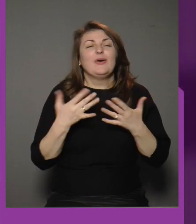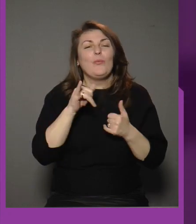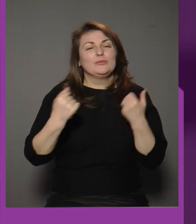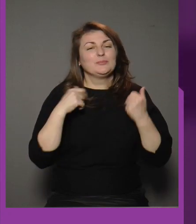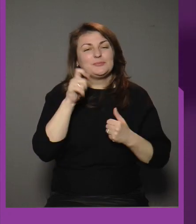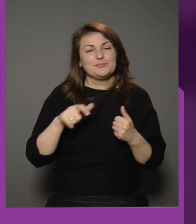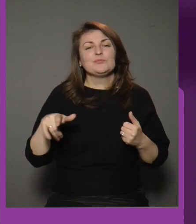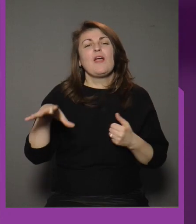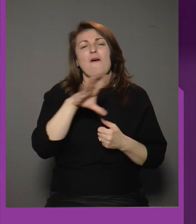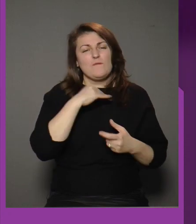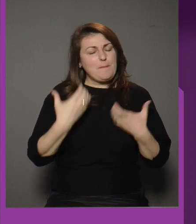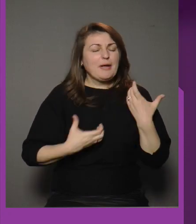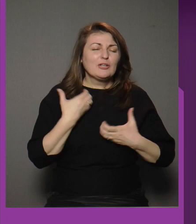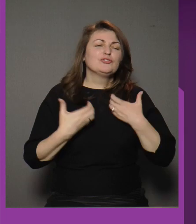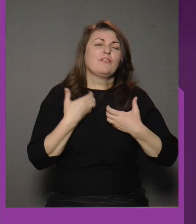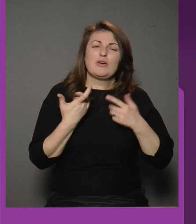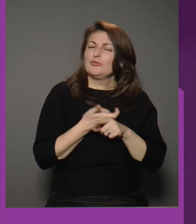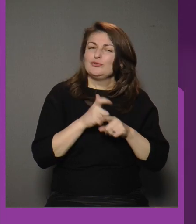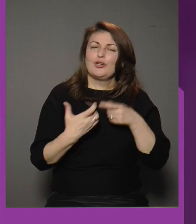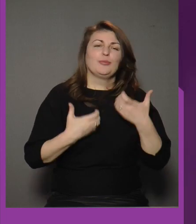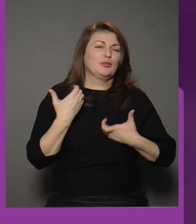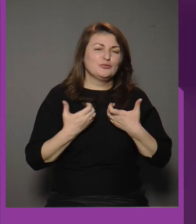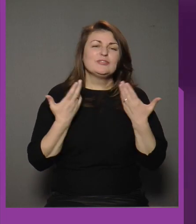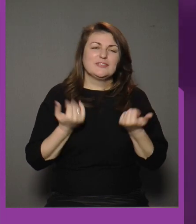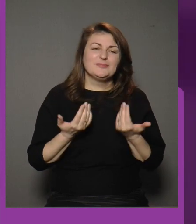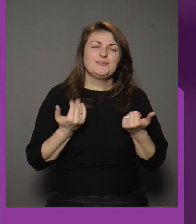вони переживають, дуже переживають, так.